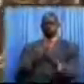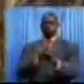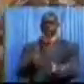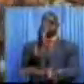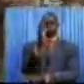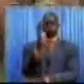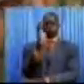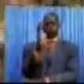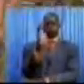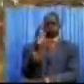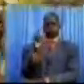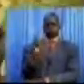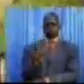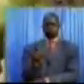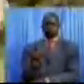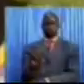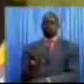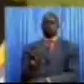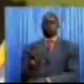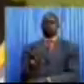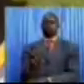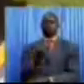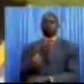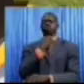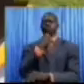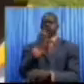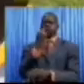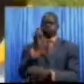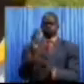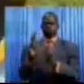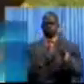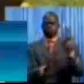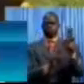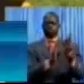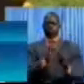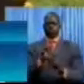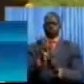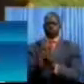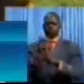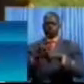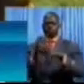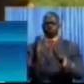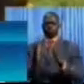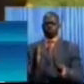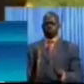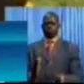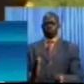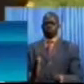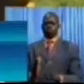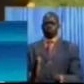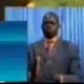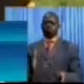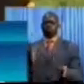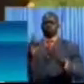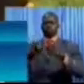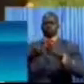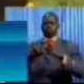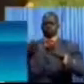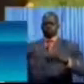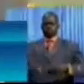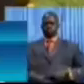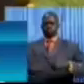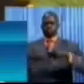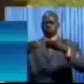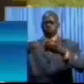arbre. Il faudrait inciter nos populations, nos producteurs, à investir